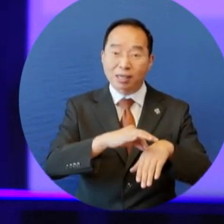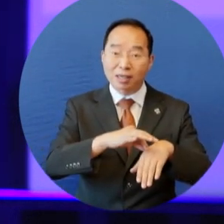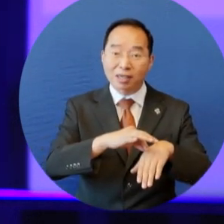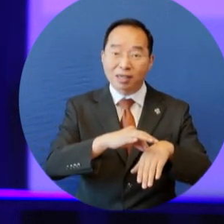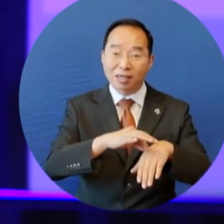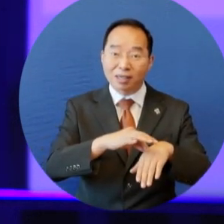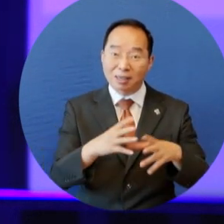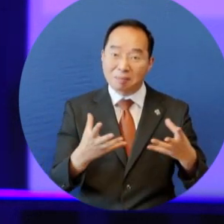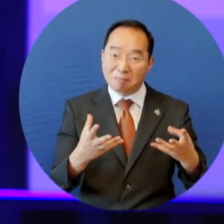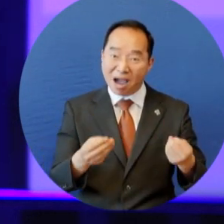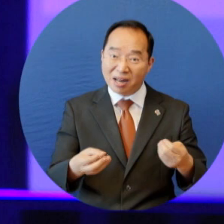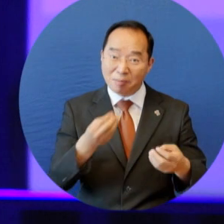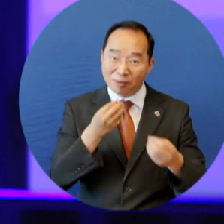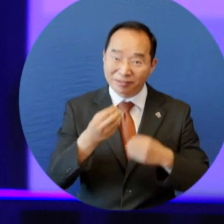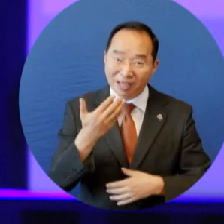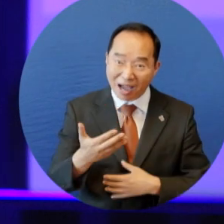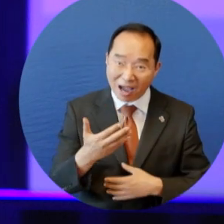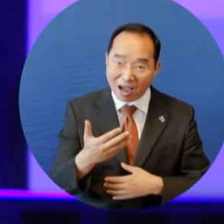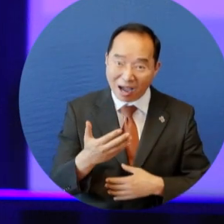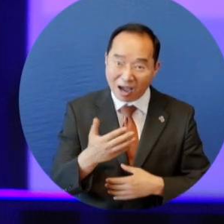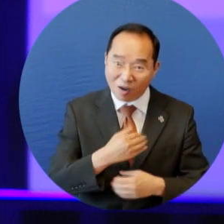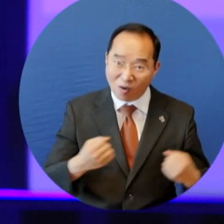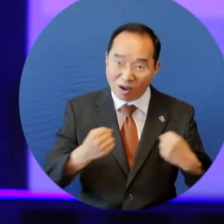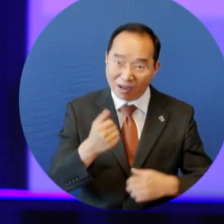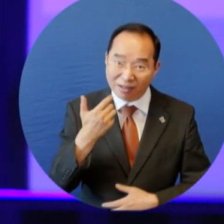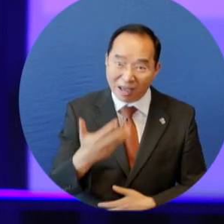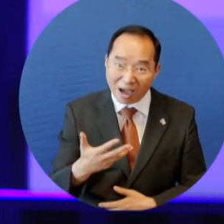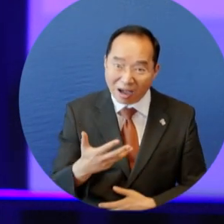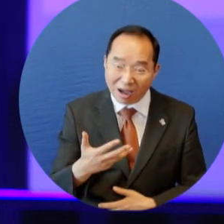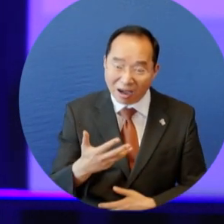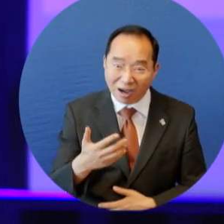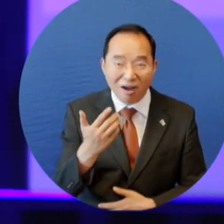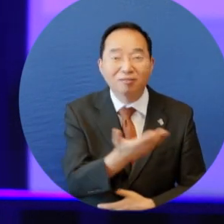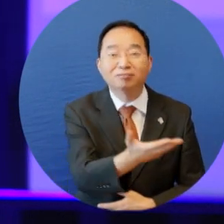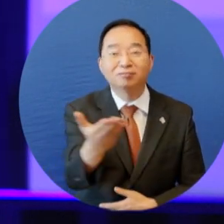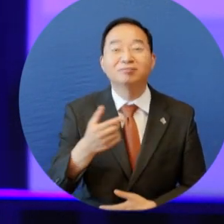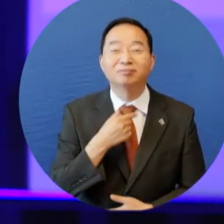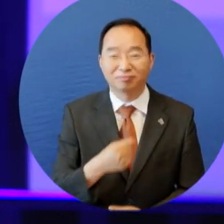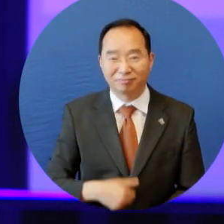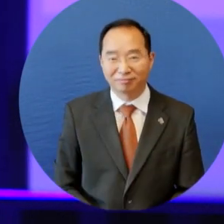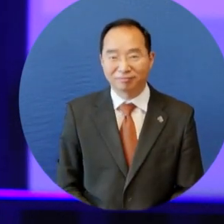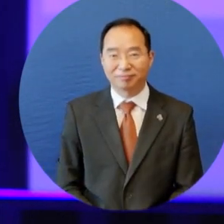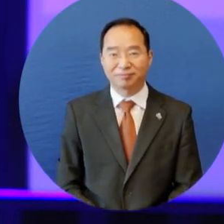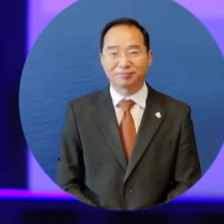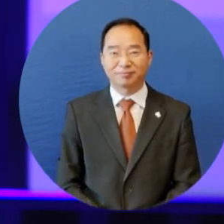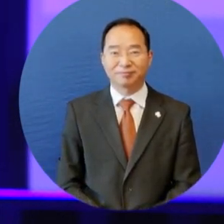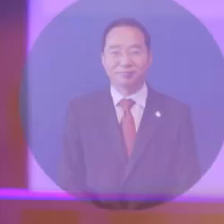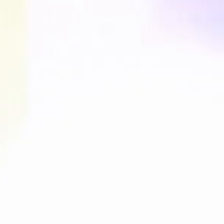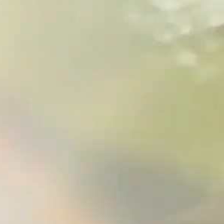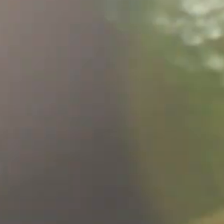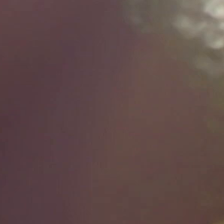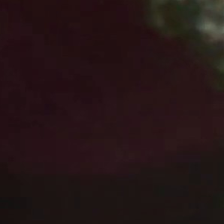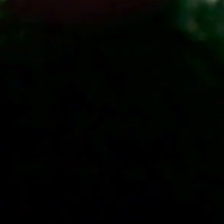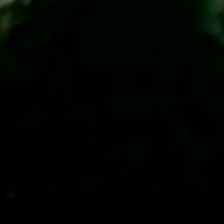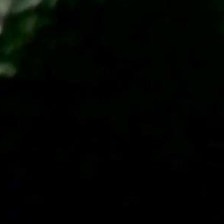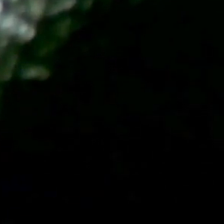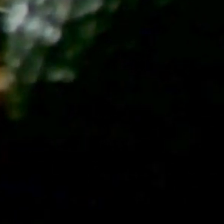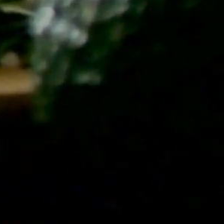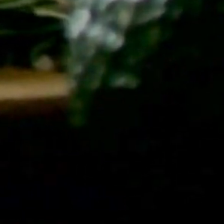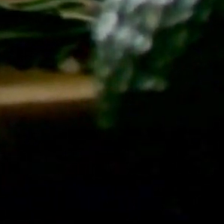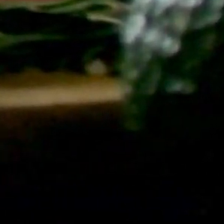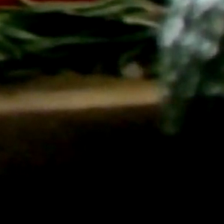고기를 얼마나 많이 드시고 계신가요? 정말로 건강하신가요? 한번 저는 여쭤보고 싶습니다.